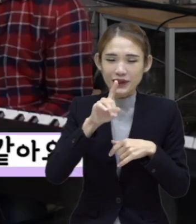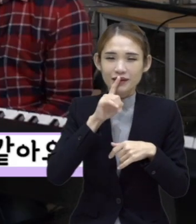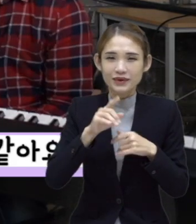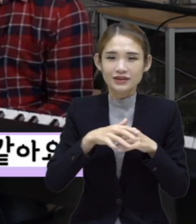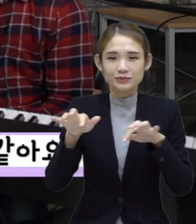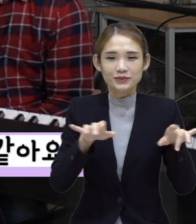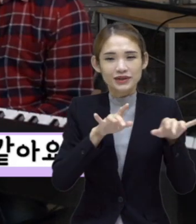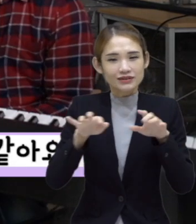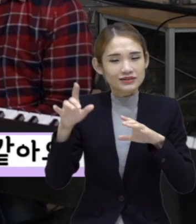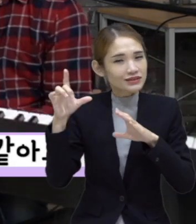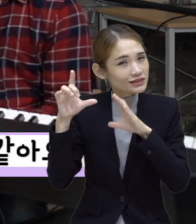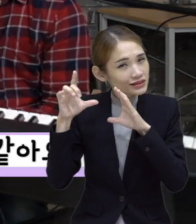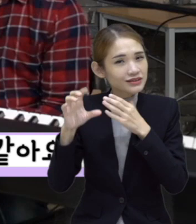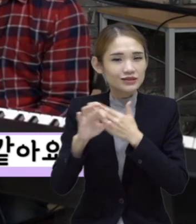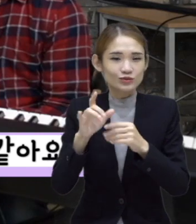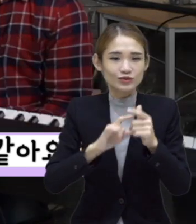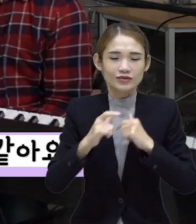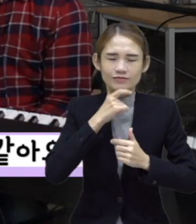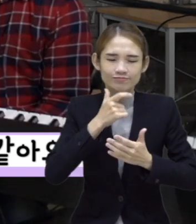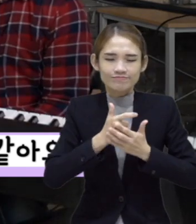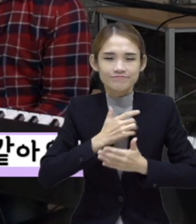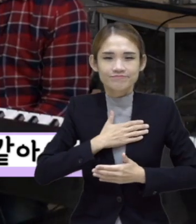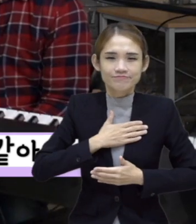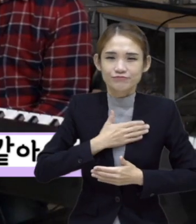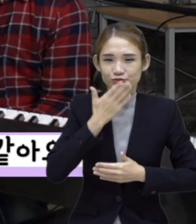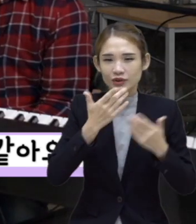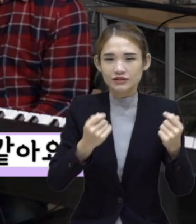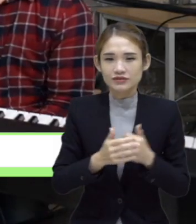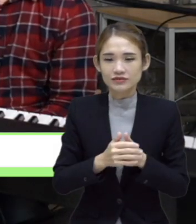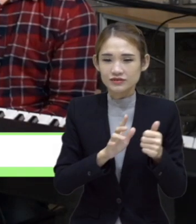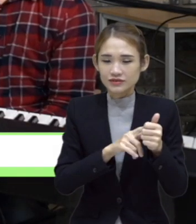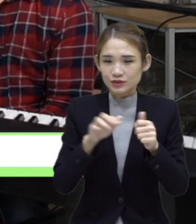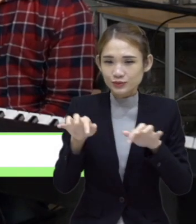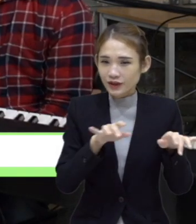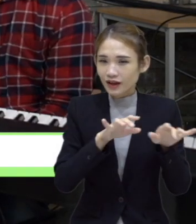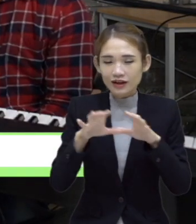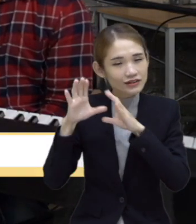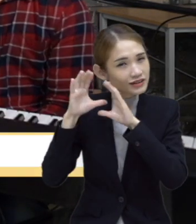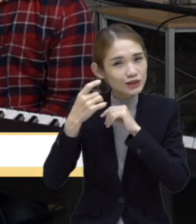때문에 피아노 연주를 들어보면 훨씬 더 아. 감성을 느끼실 수 있을 것 같아요. 명수 그럼 피아노